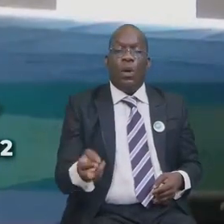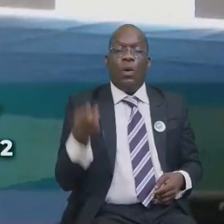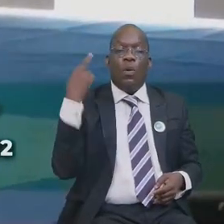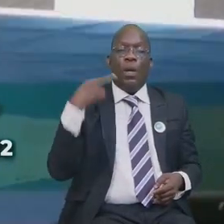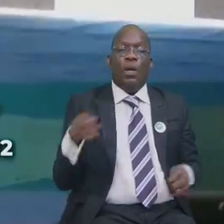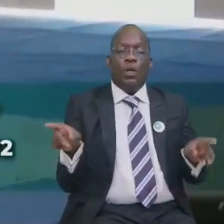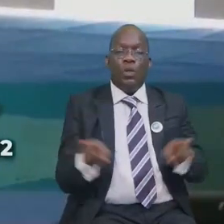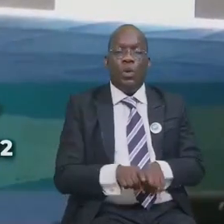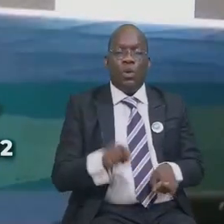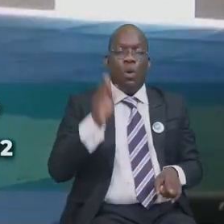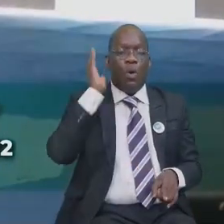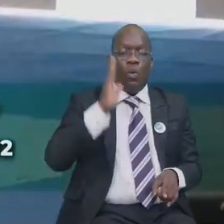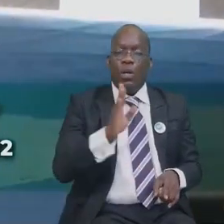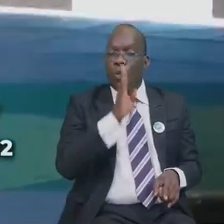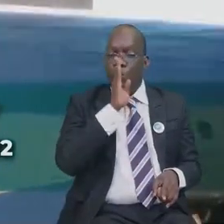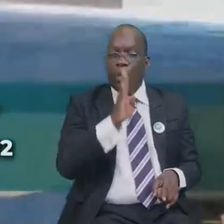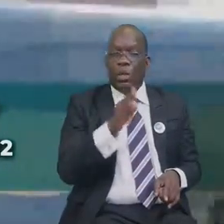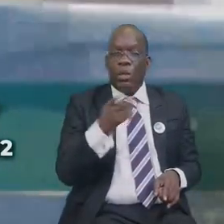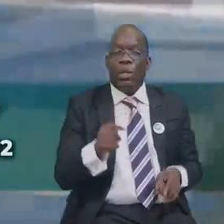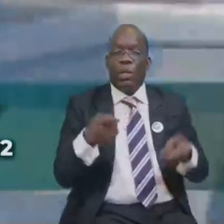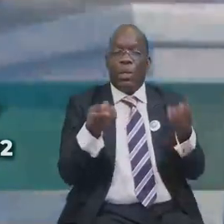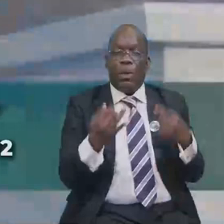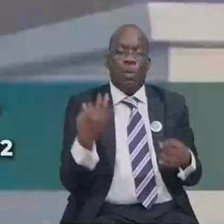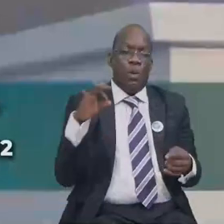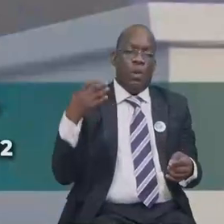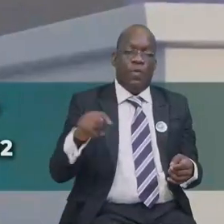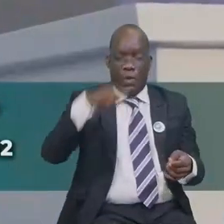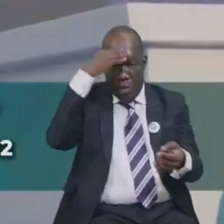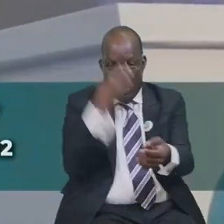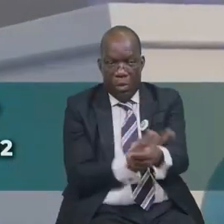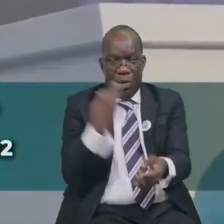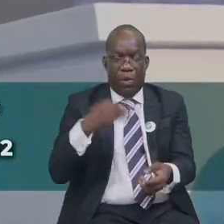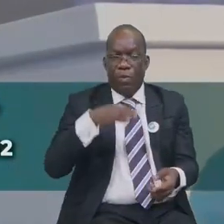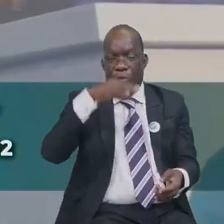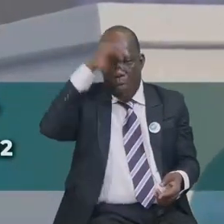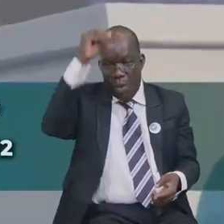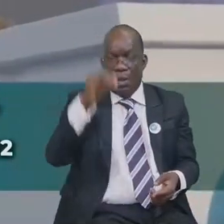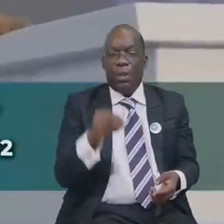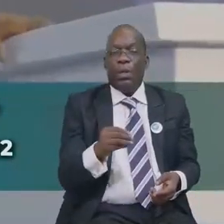à l'avènement du Fils de l'homme.